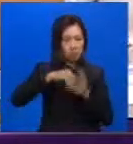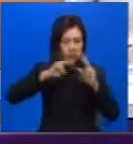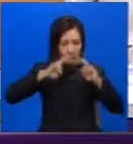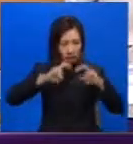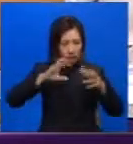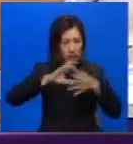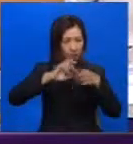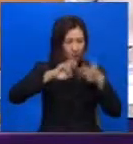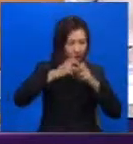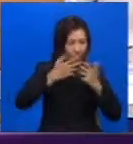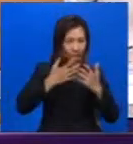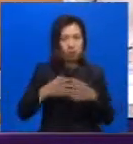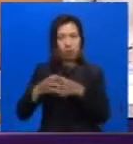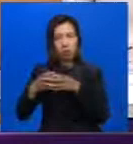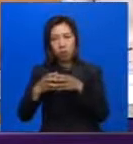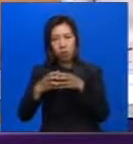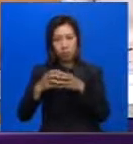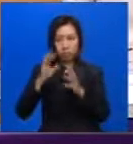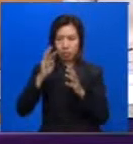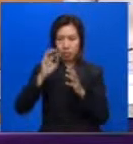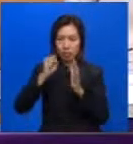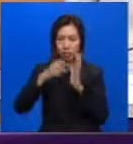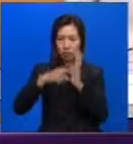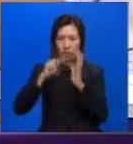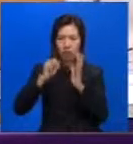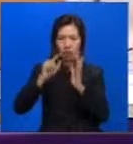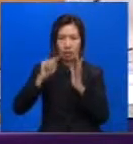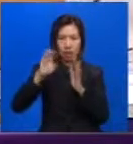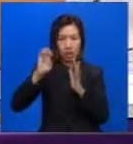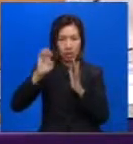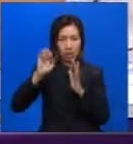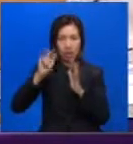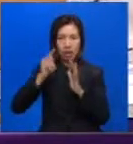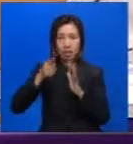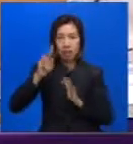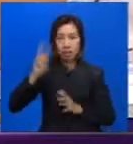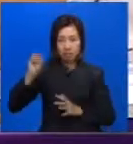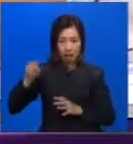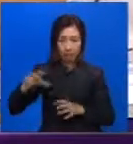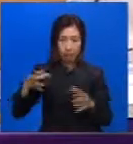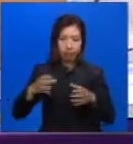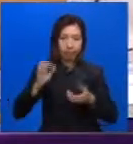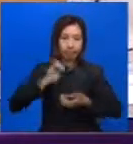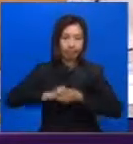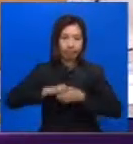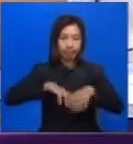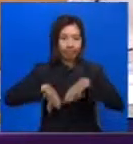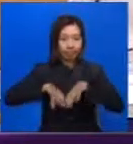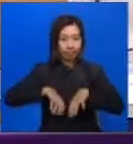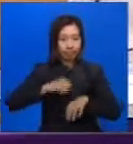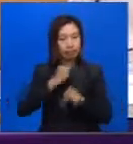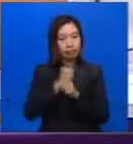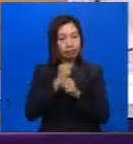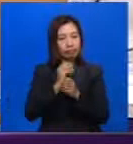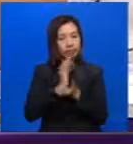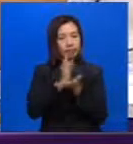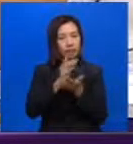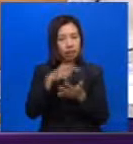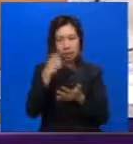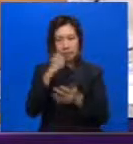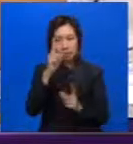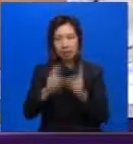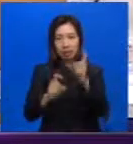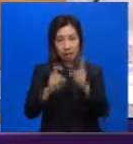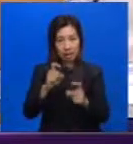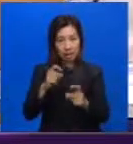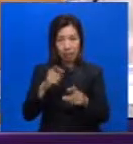สันติธรรมนะคะก็ได้มีการจัดกิจกรรมไว้อาลัยให้กับทุกชีวิตที่เสียชีวิตไปจากเหตุการณ์การชุ